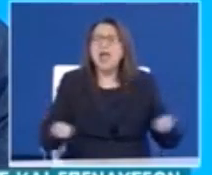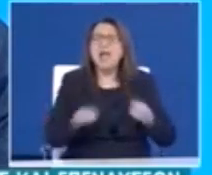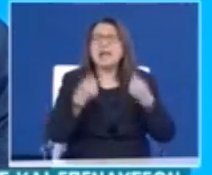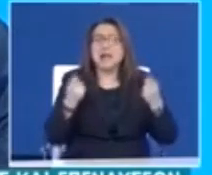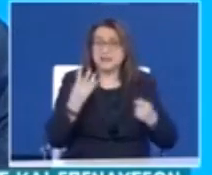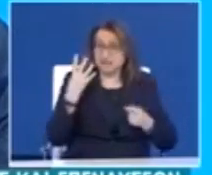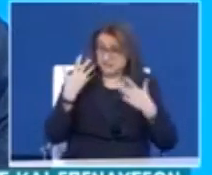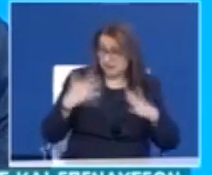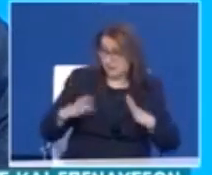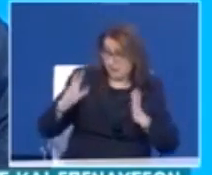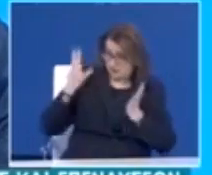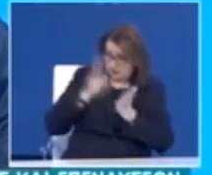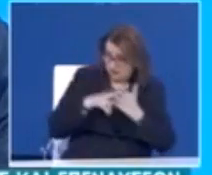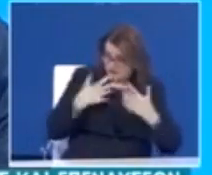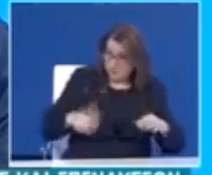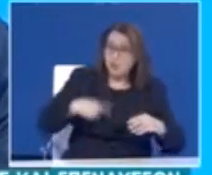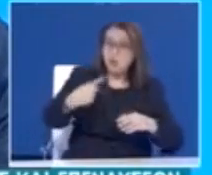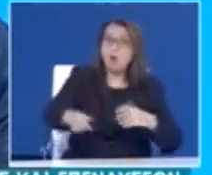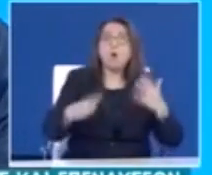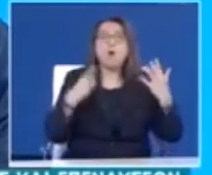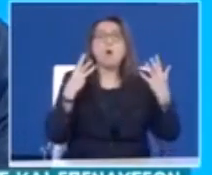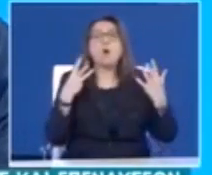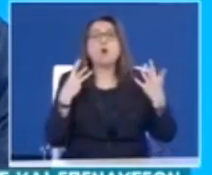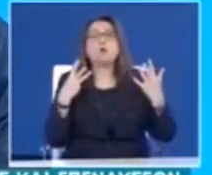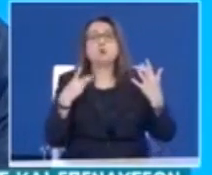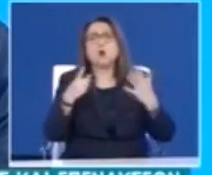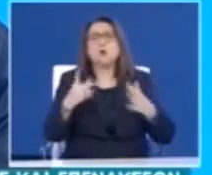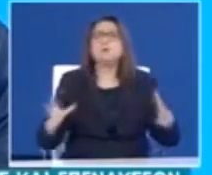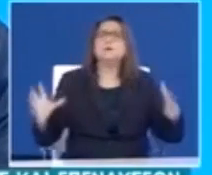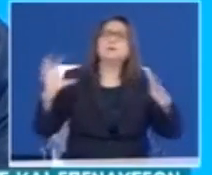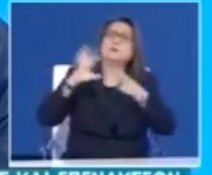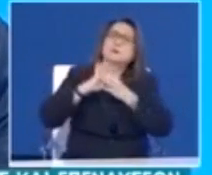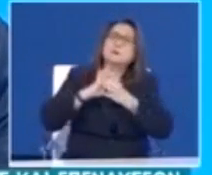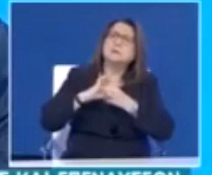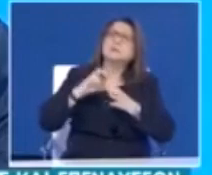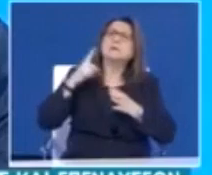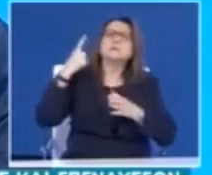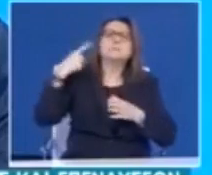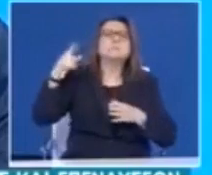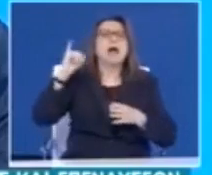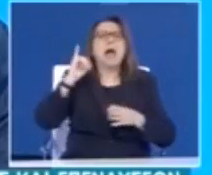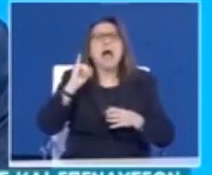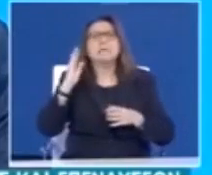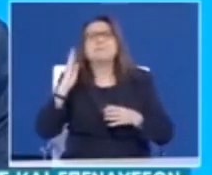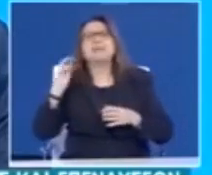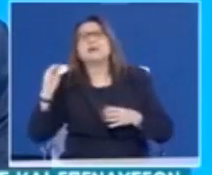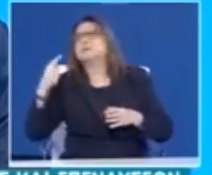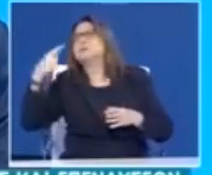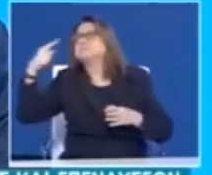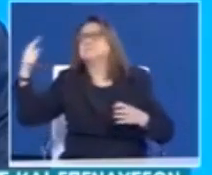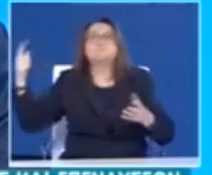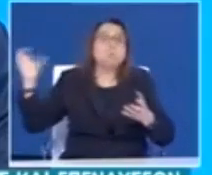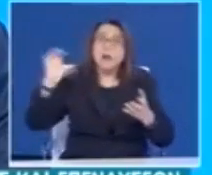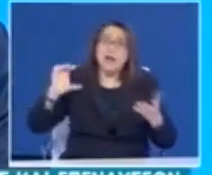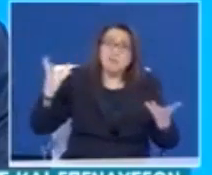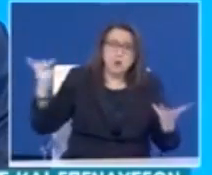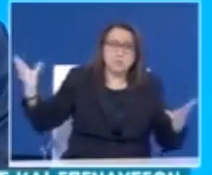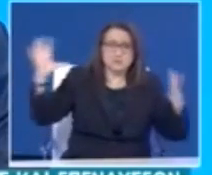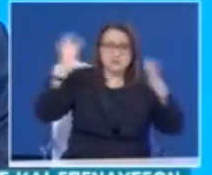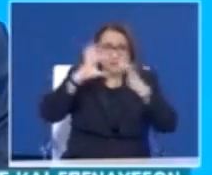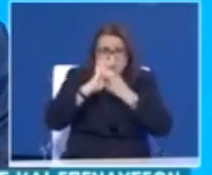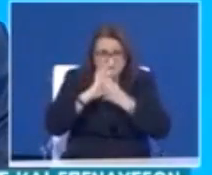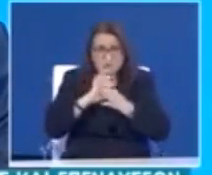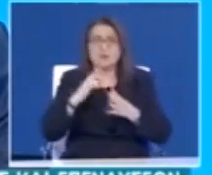διάστημα ειδικές συνεργασίες με την EIB και την EBRD για τη χρηματοδότηση και υποστήριξη έργων ΣΔΙΤ ώστε η